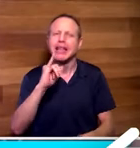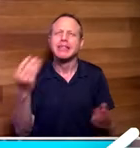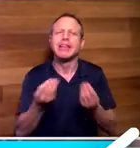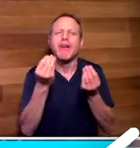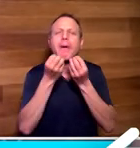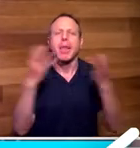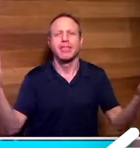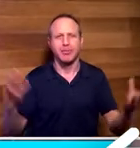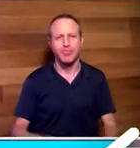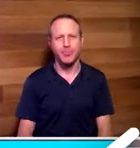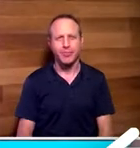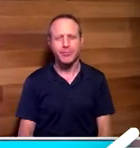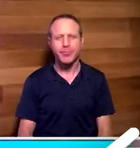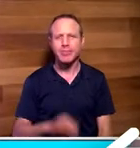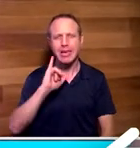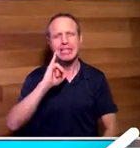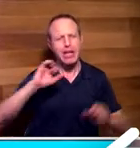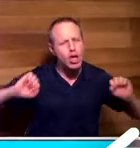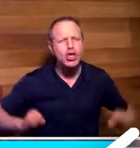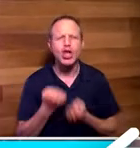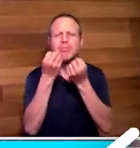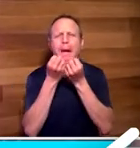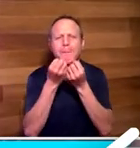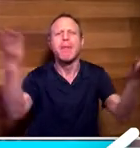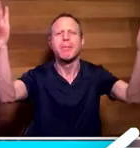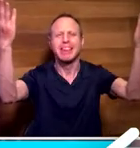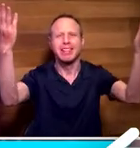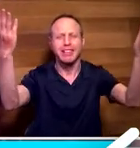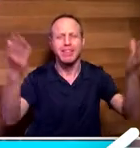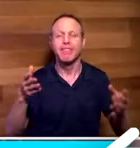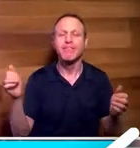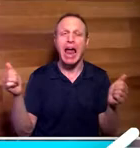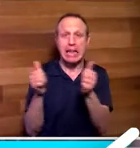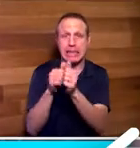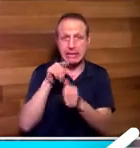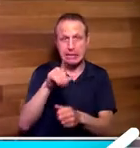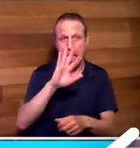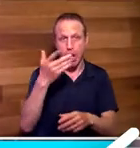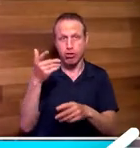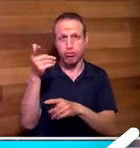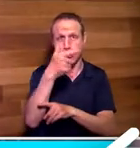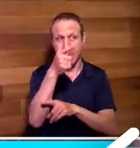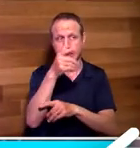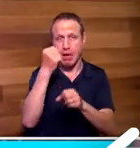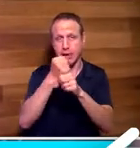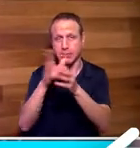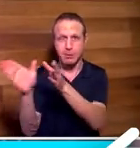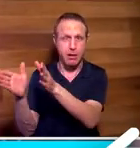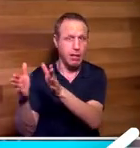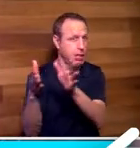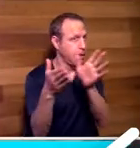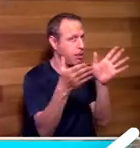מדהים, איזה יוזמה מהממת, ולצד זה, איך שהמצלמה עשתה את הדבר הזה, וראיתי את